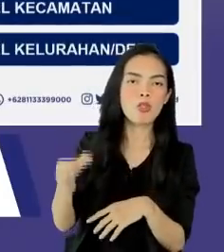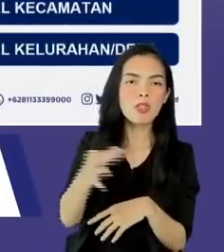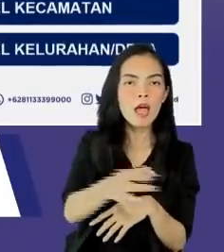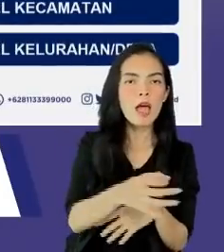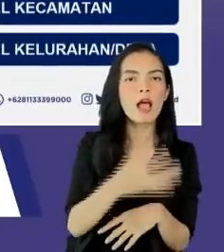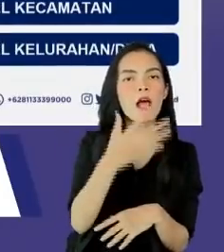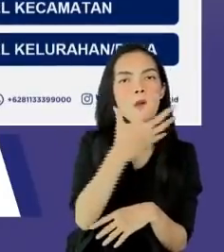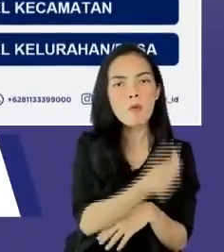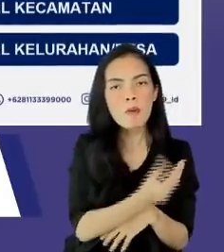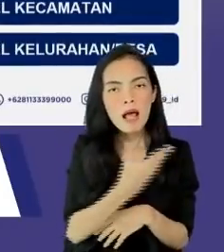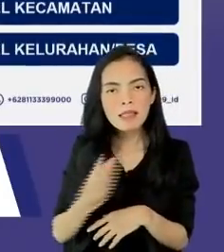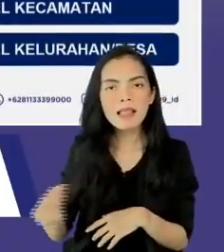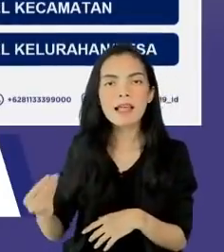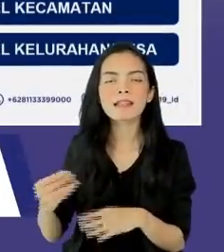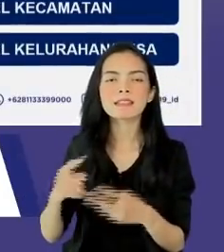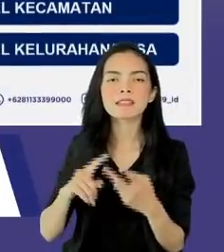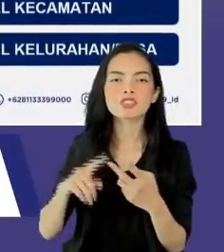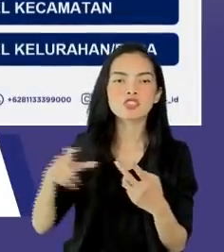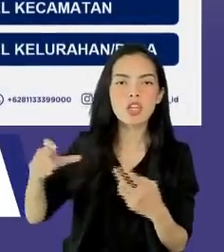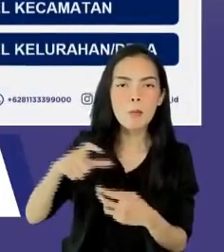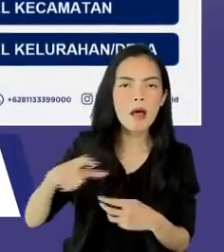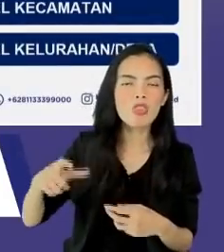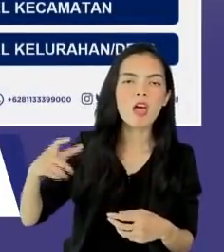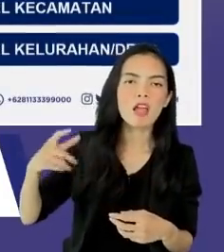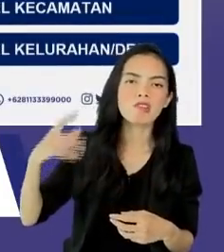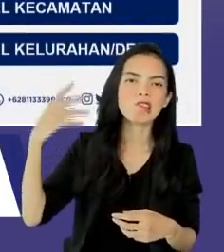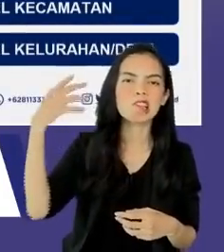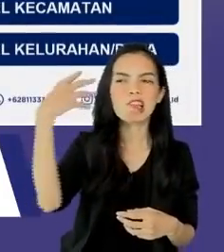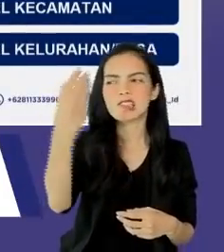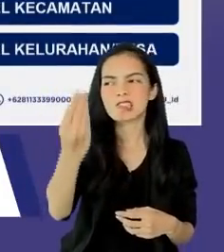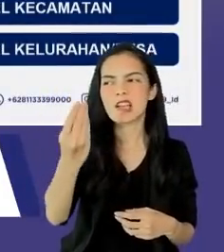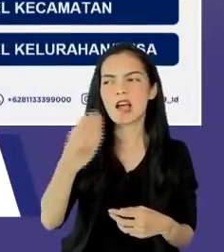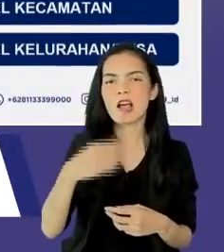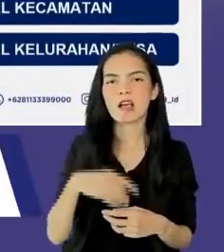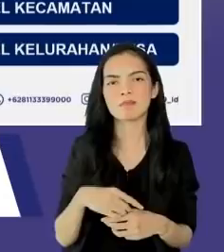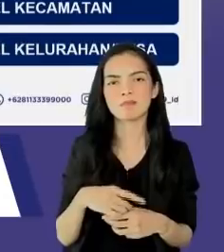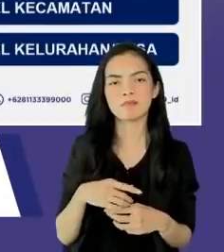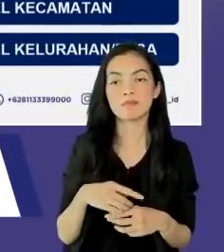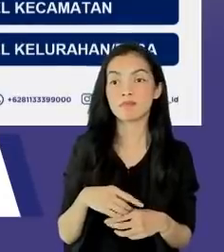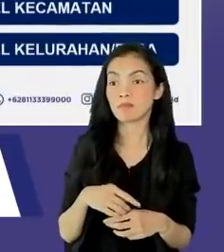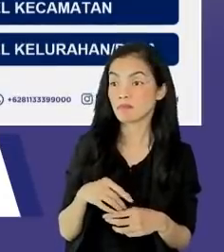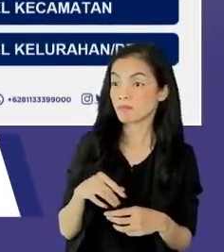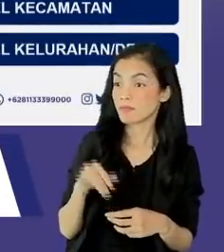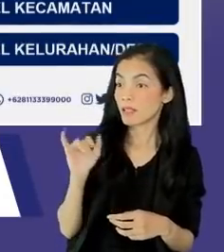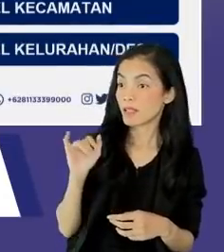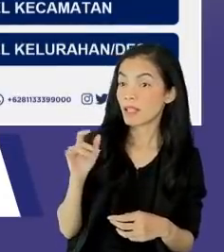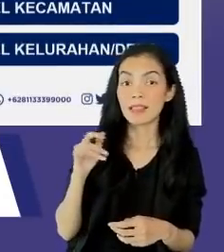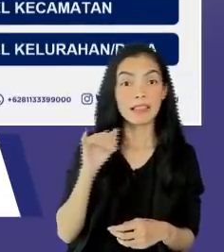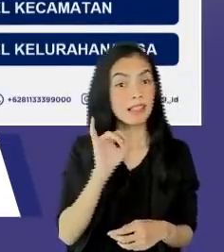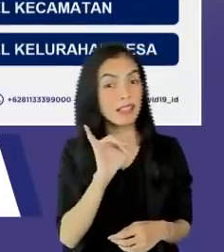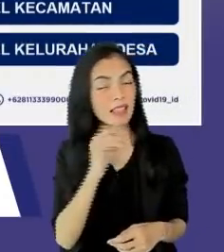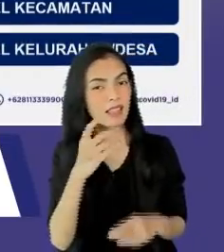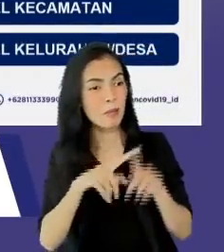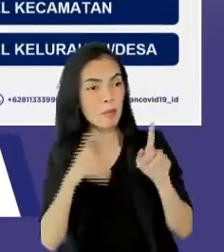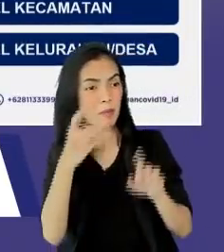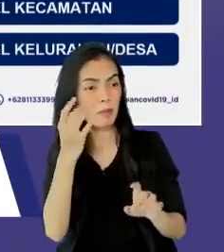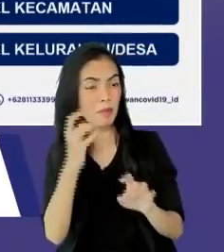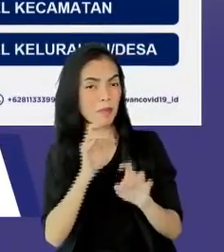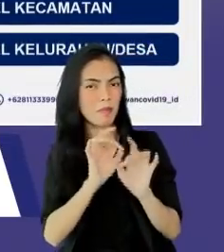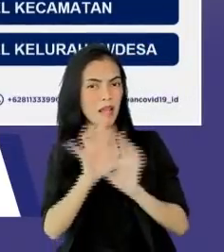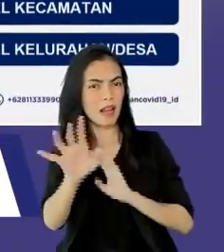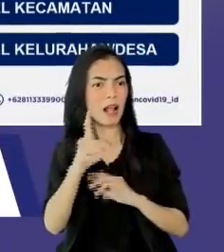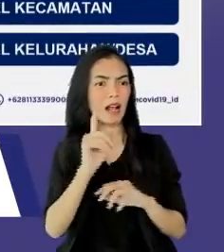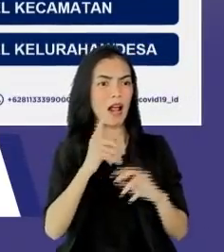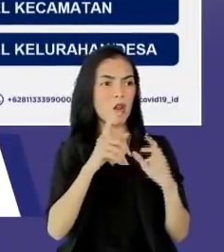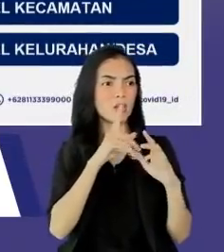kabupaten kota, kecamatan, sampai dengan kelurahan dan desa. Nah, ini agak berbeda ya Dokter Dewi ya. Kalau tadi kan kita melihat setiap di breakdown